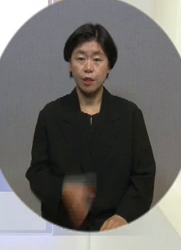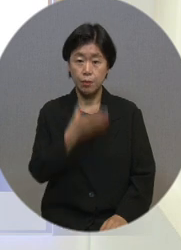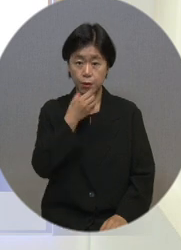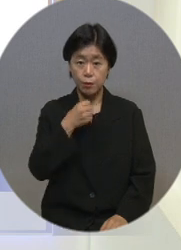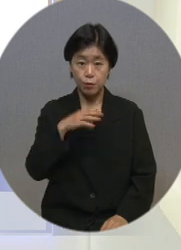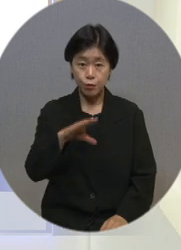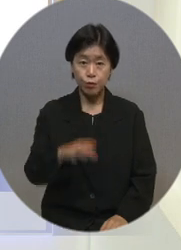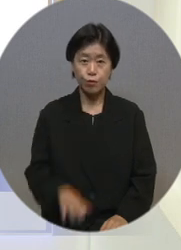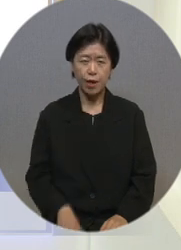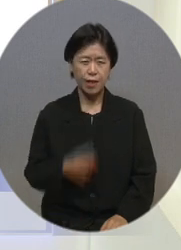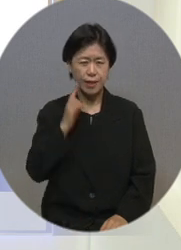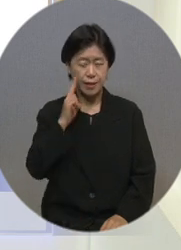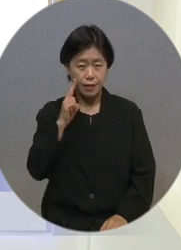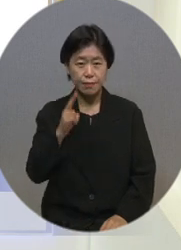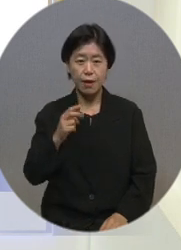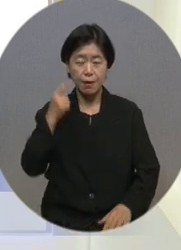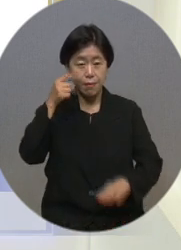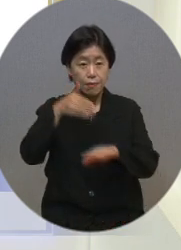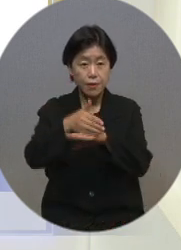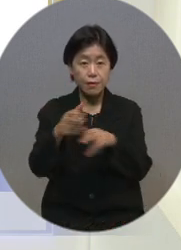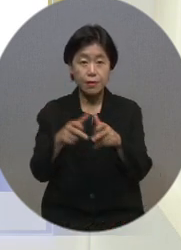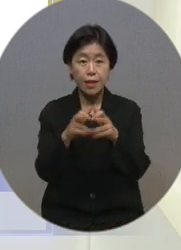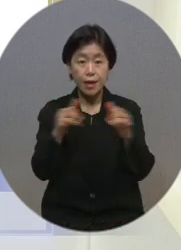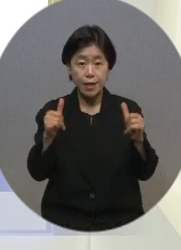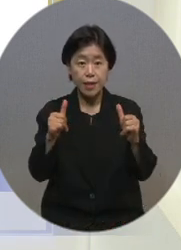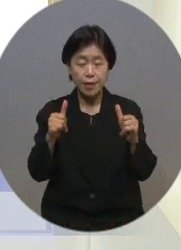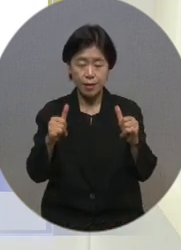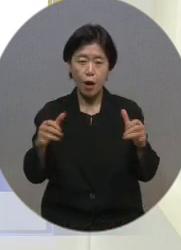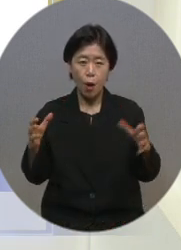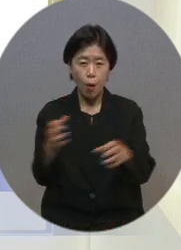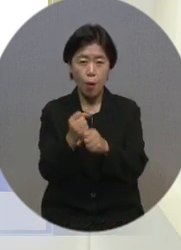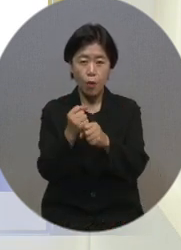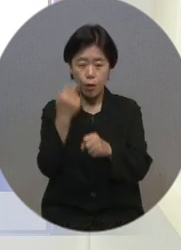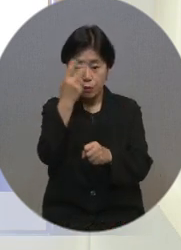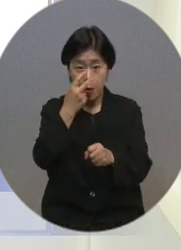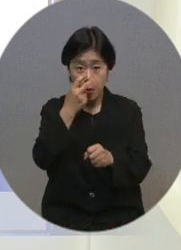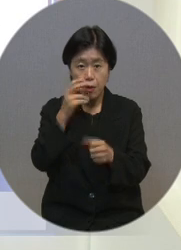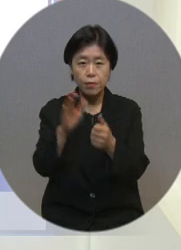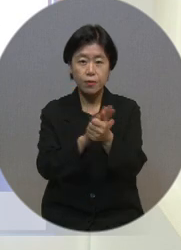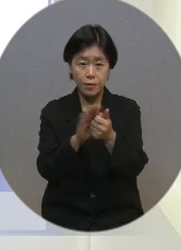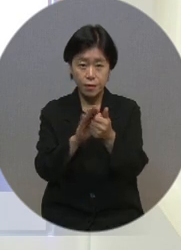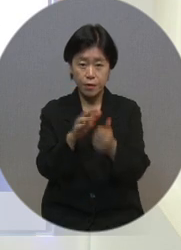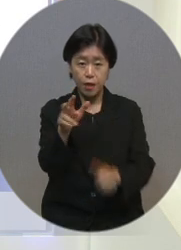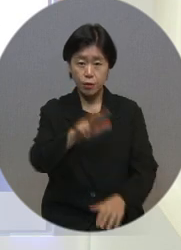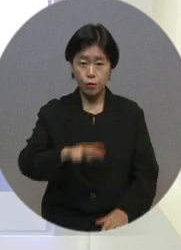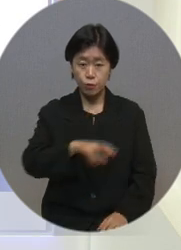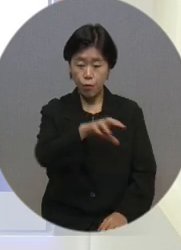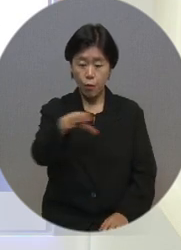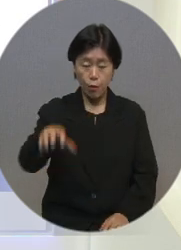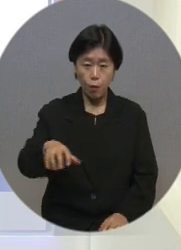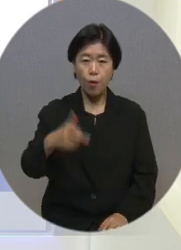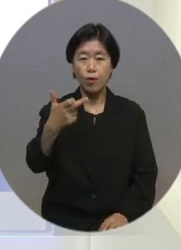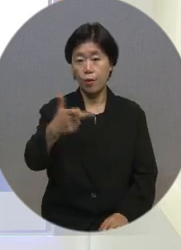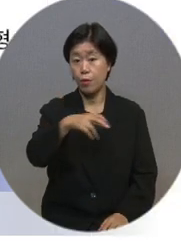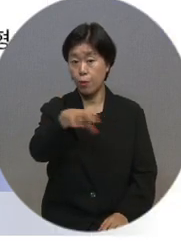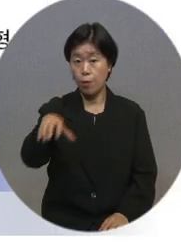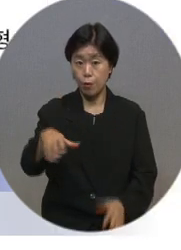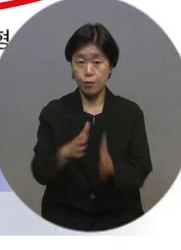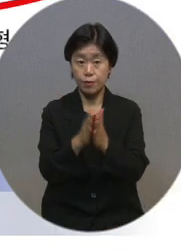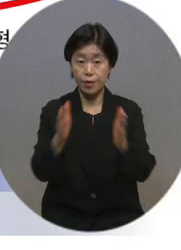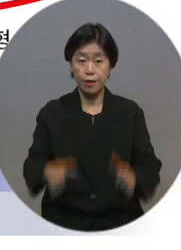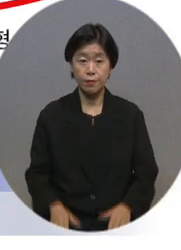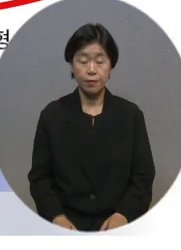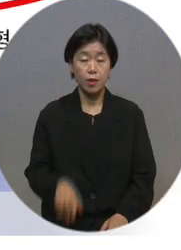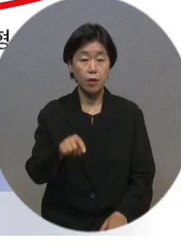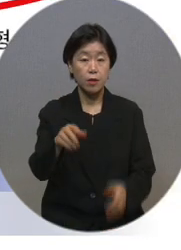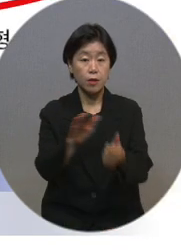보건복지부의 최중증 발달장애인 통합돌봄 서비스가 전국 17개의 시도에서 시작됩니다 이번